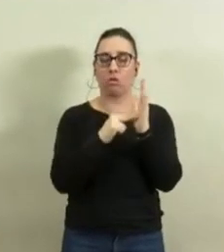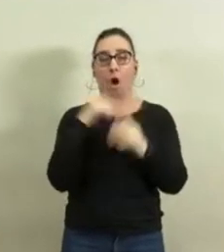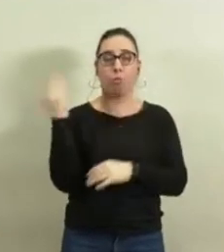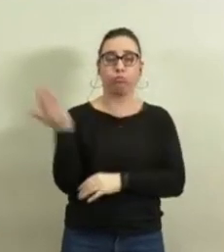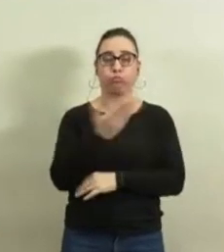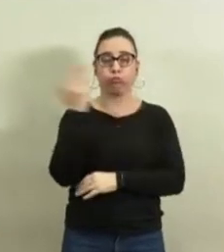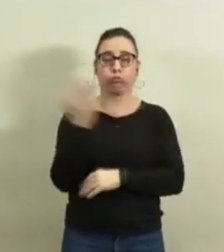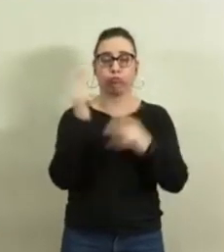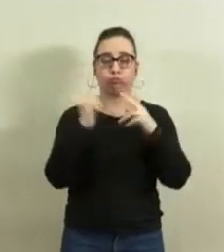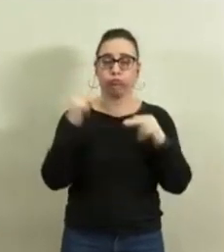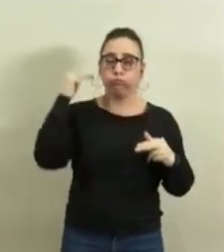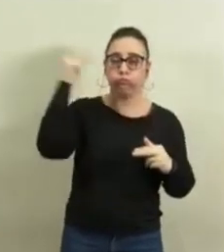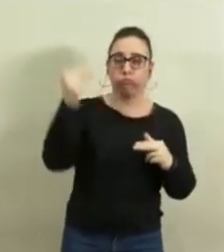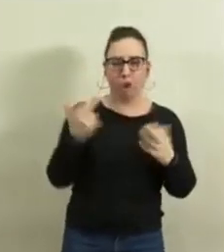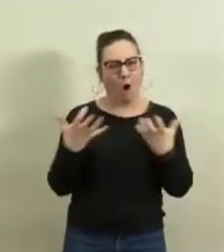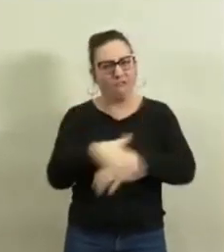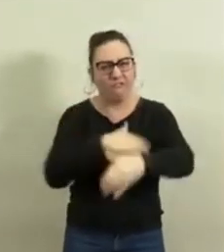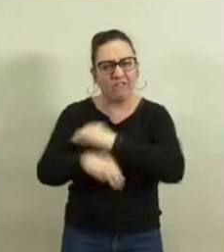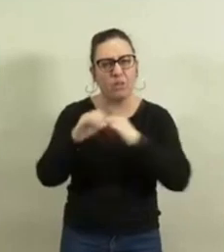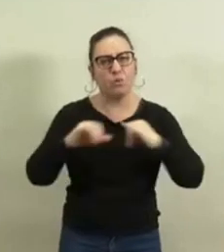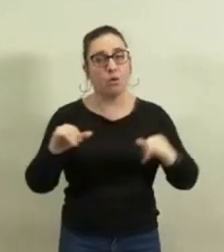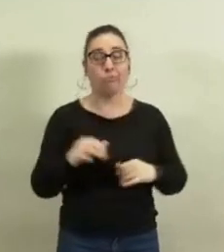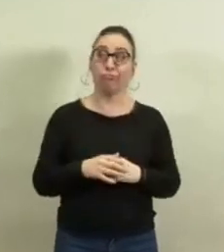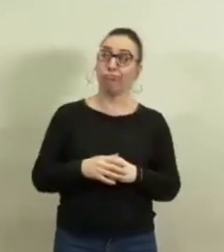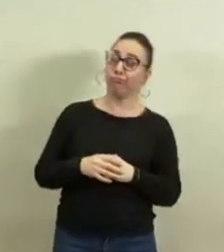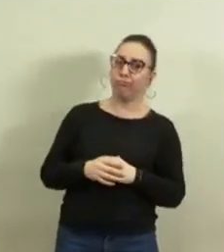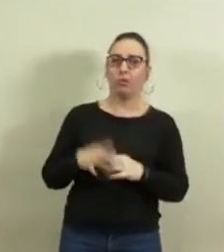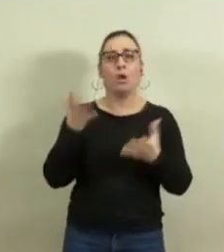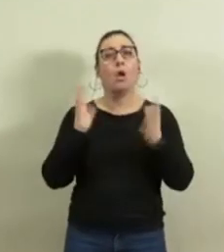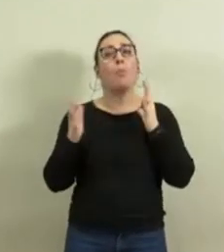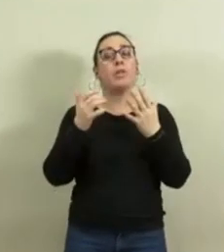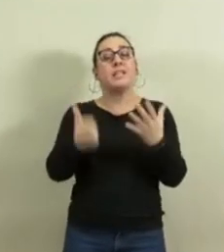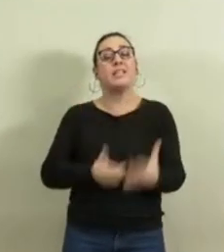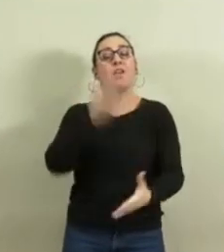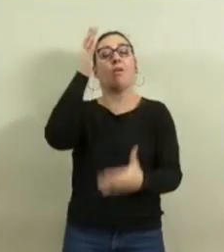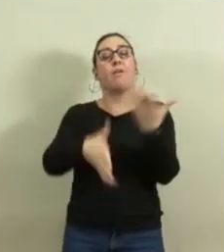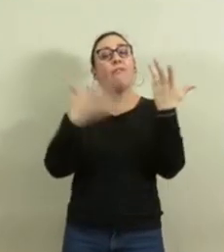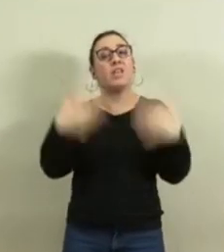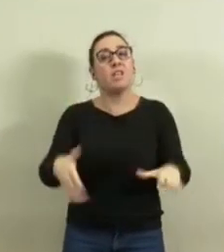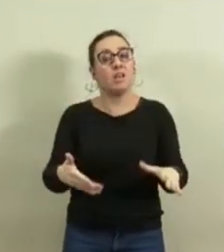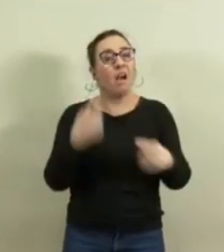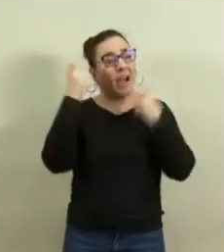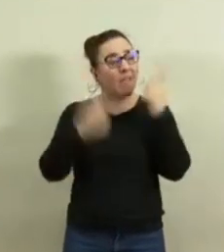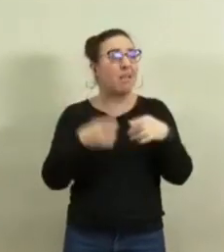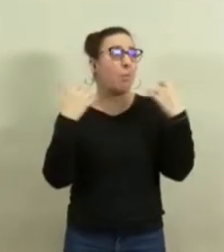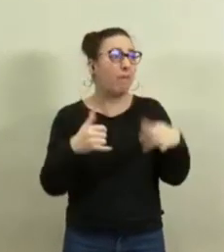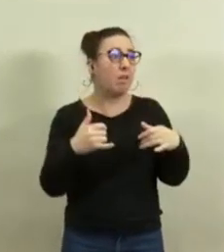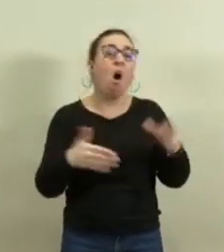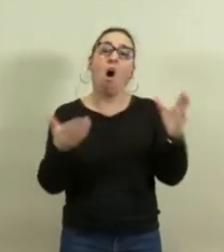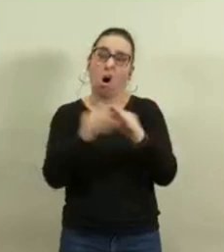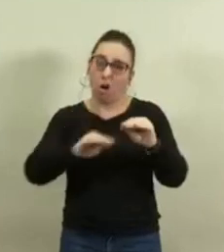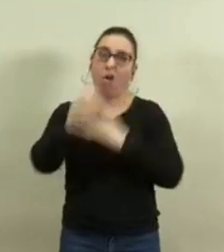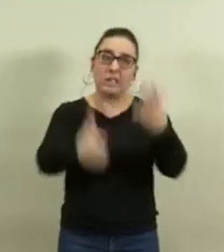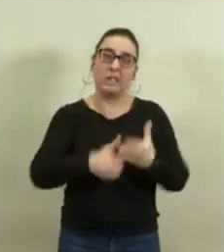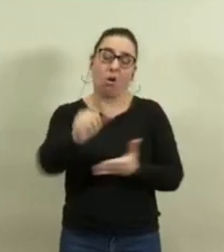quel volontarisme. Peut-être que la réflexion sera terminée à la fin de ce mandat et qu'il faudra encore 6 ans pour la rédaction, puis 6 de